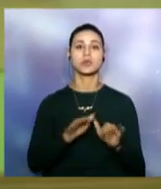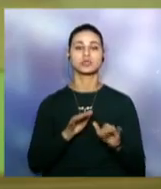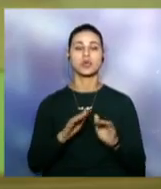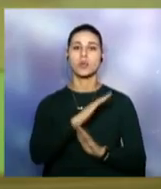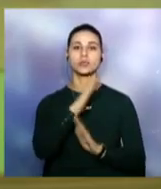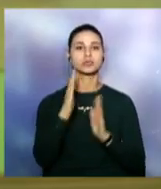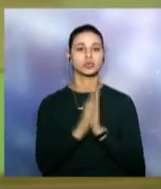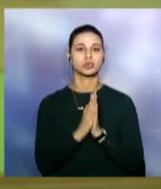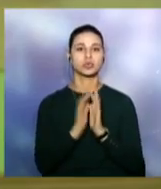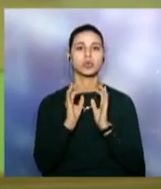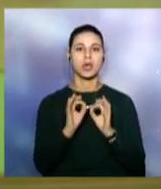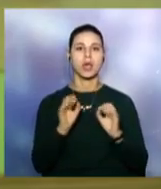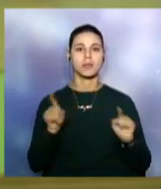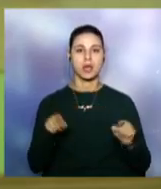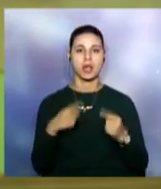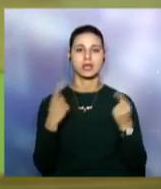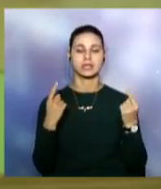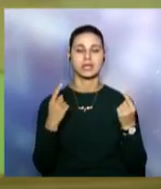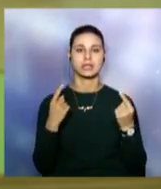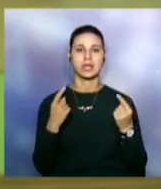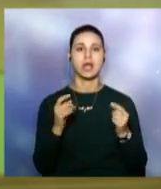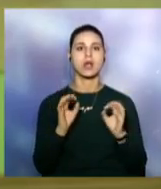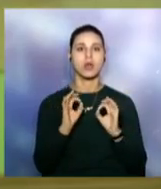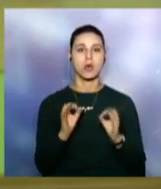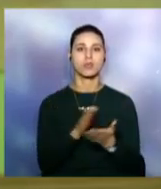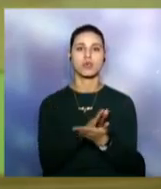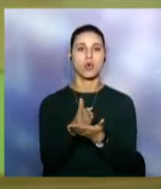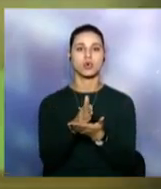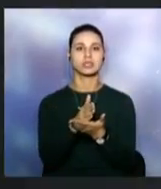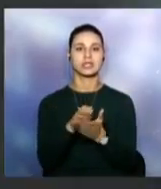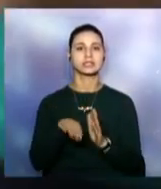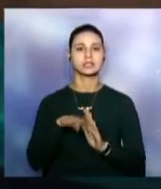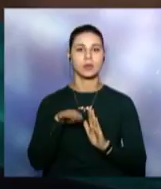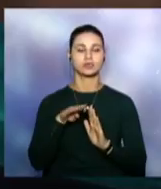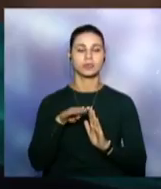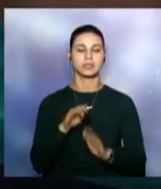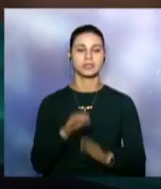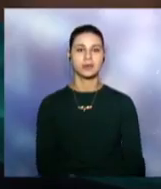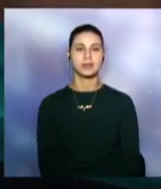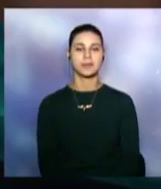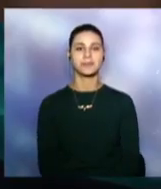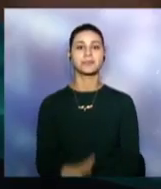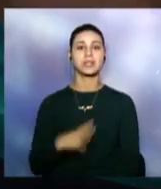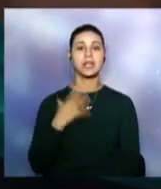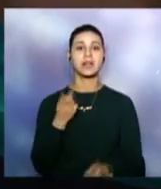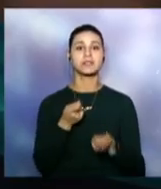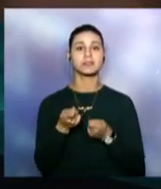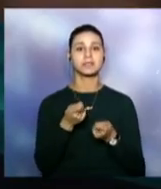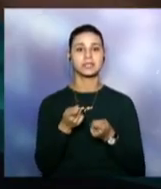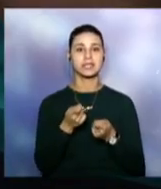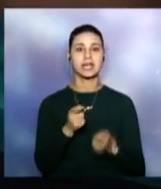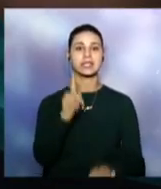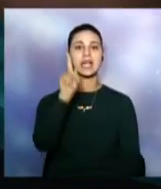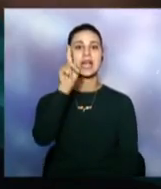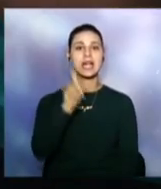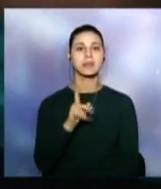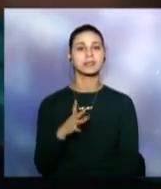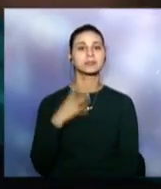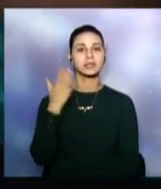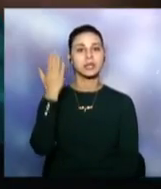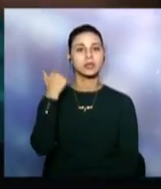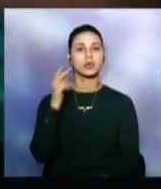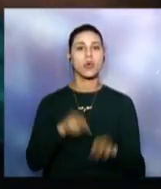სრული სიფართის აღდგენა, კოორდინაციის გაუმჯობესება. იყავით ფრთხილად ხერხემალზე